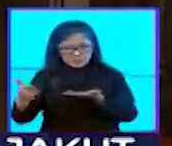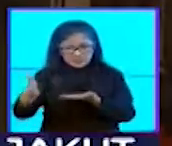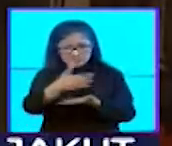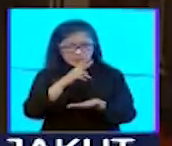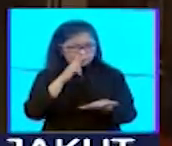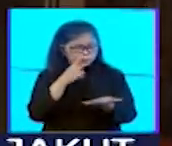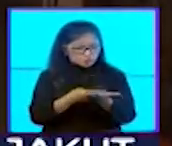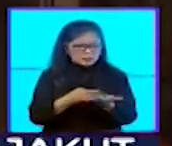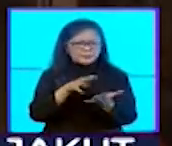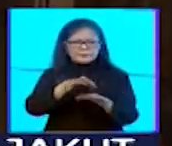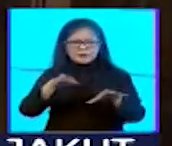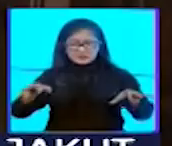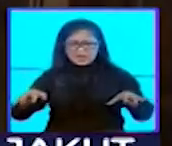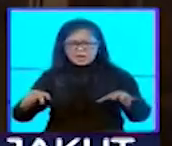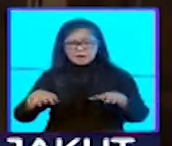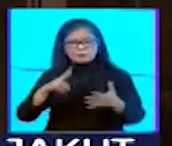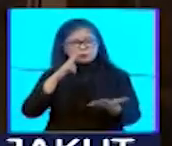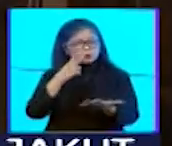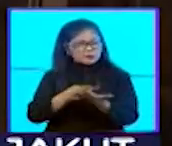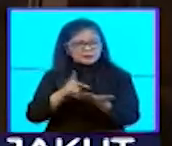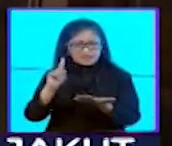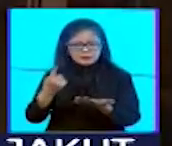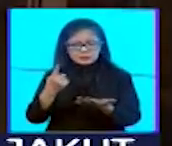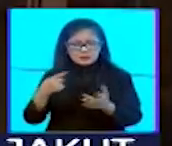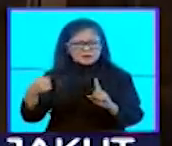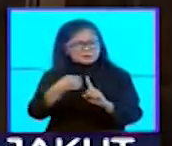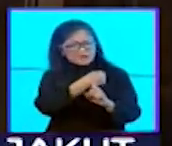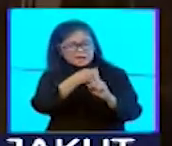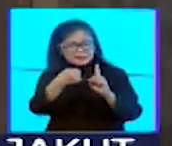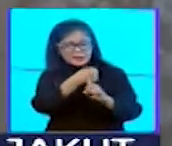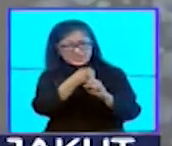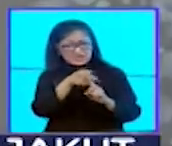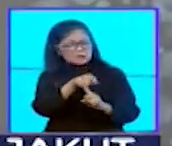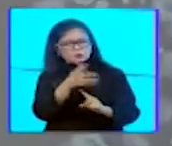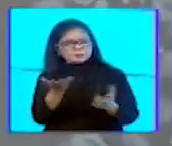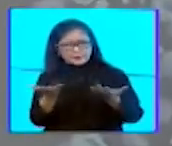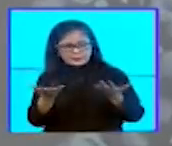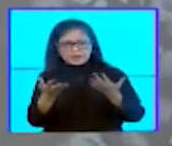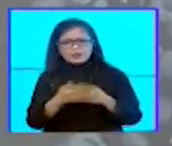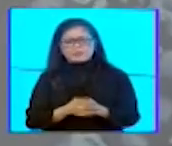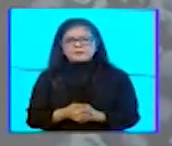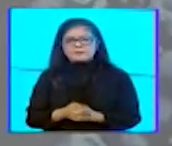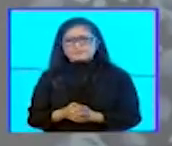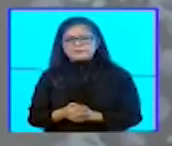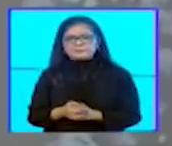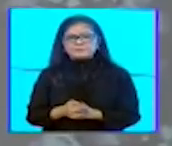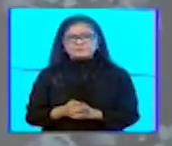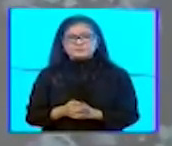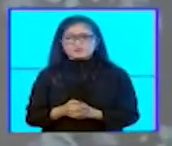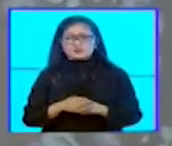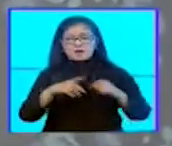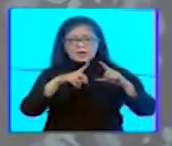yang pada saat terjadinya peristiwa tindak pidana tersebut berada di lokasi tersebut. Sambil menangis, kemarin